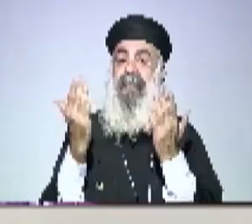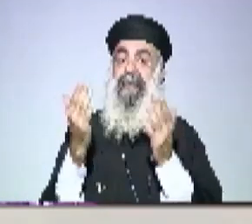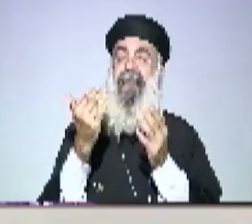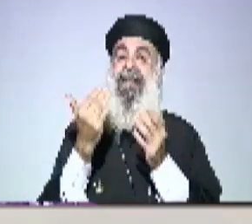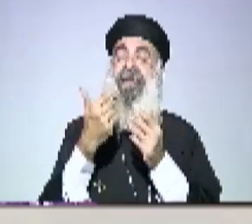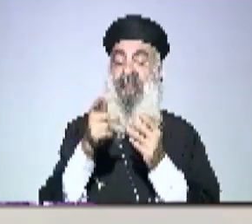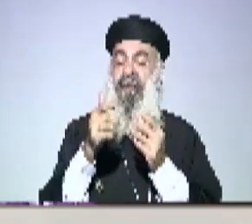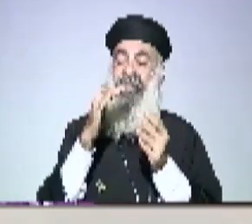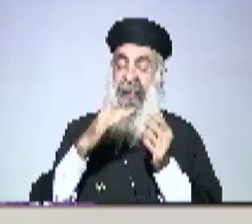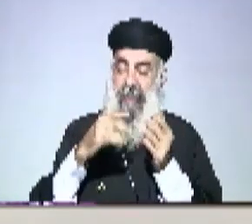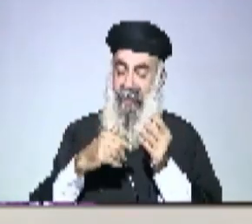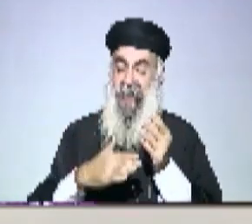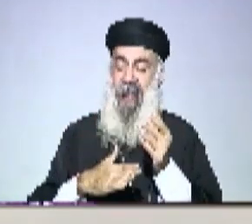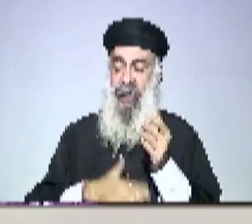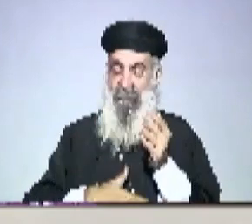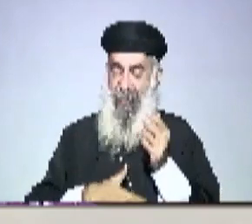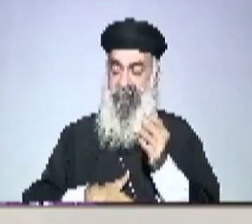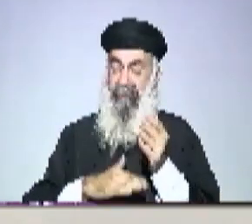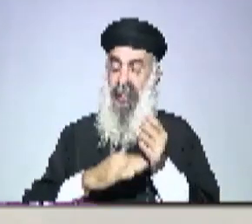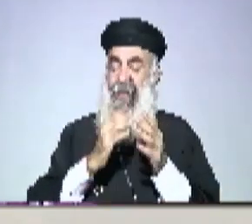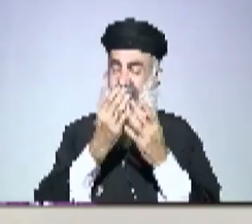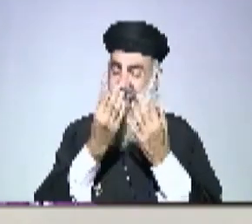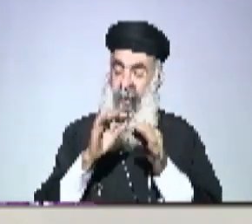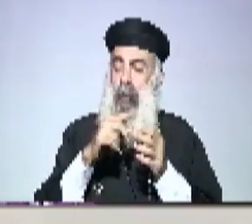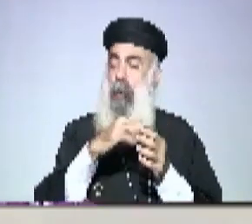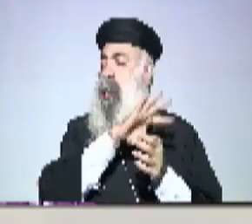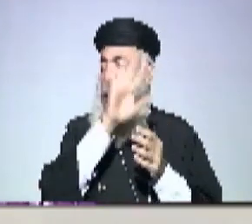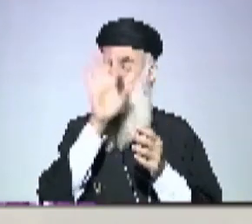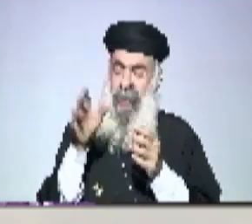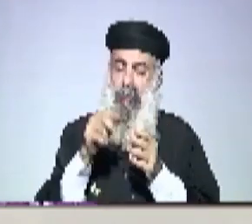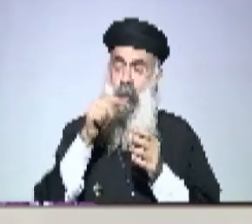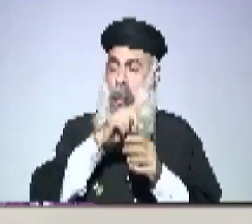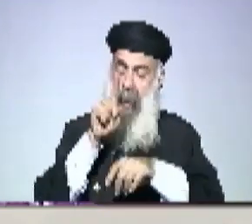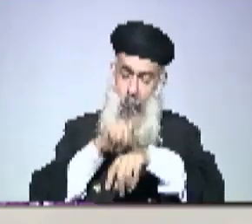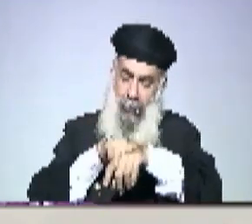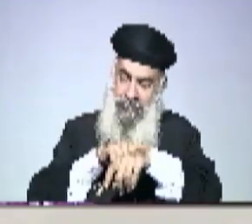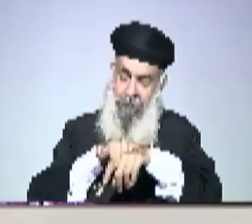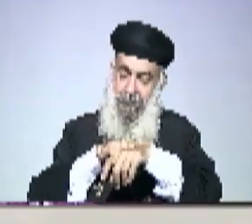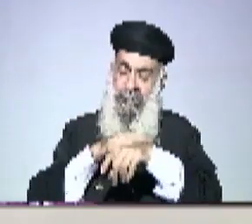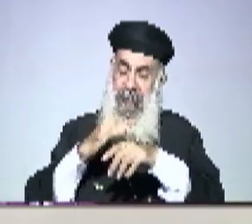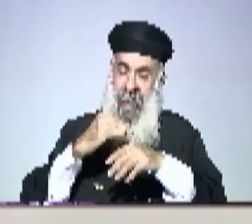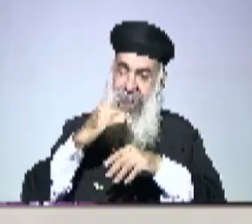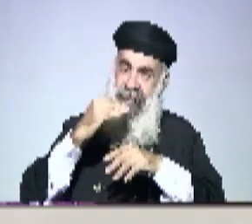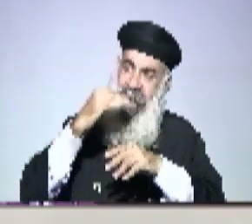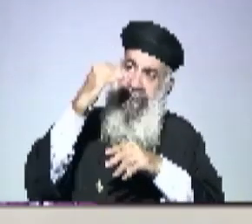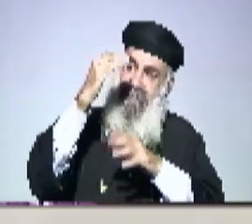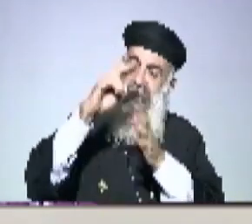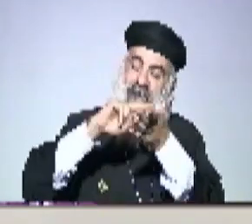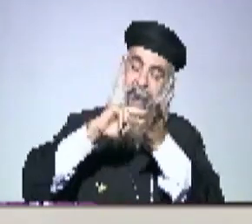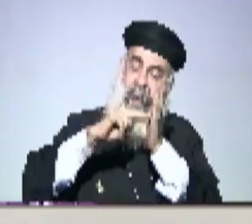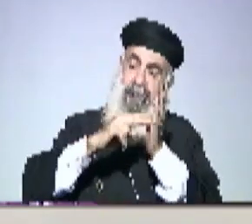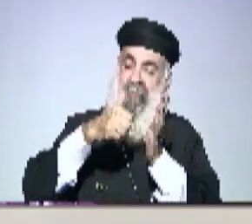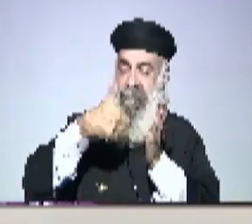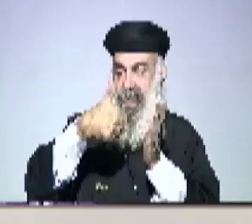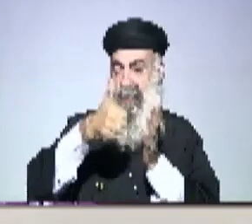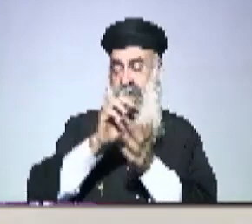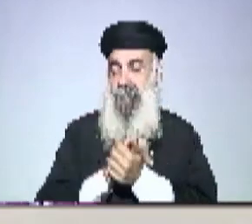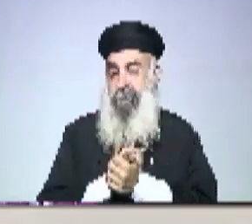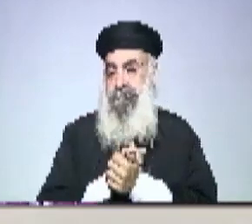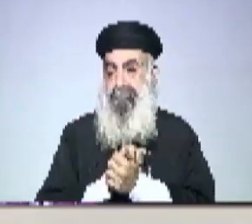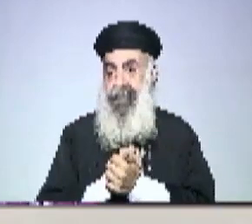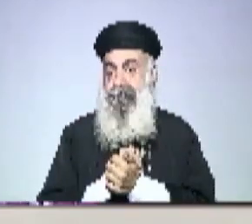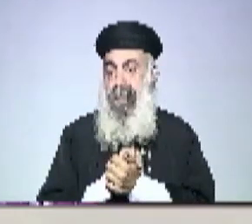يكون لنا الكفاف في كل شيء كل حين نزداد في كل عمل